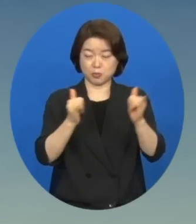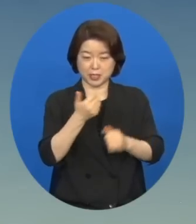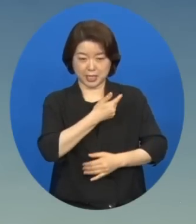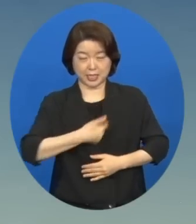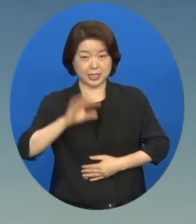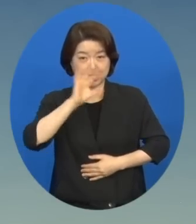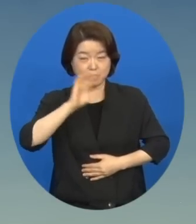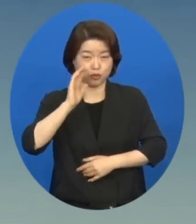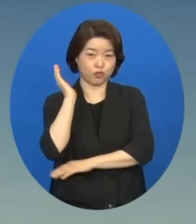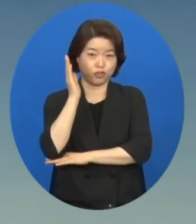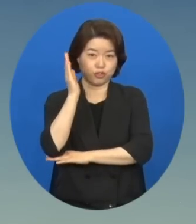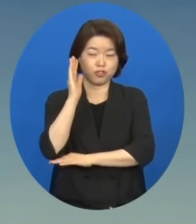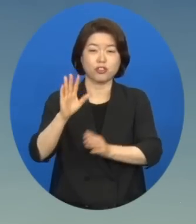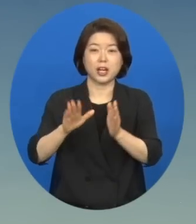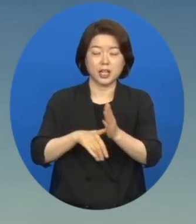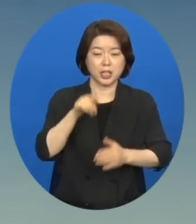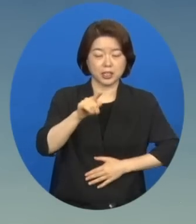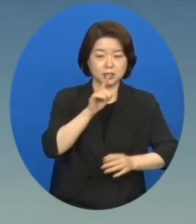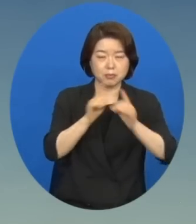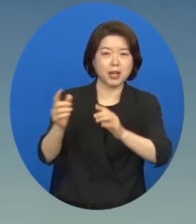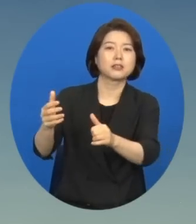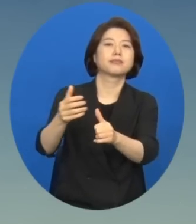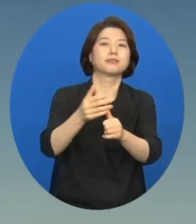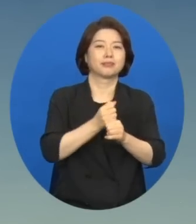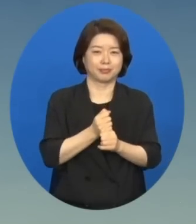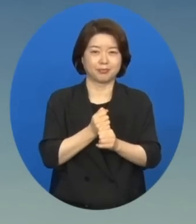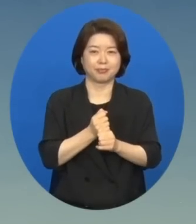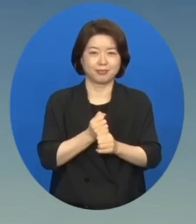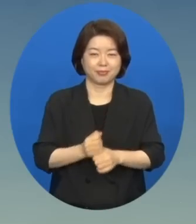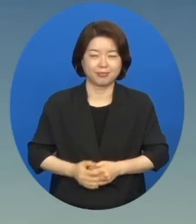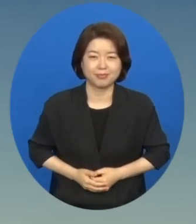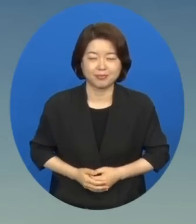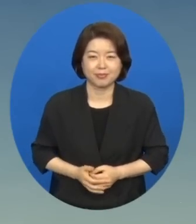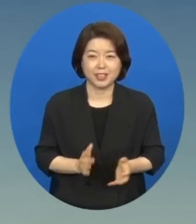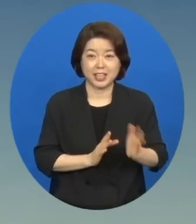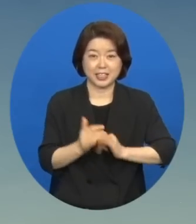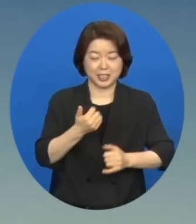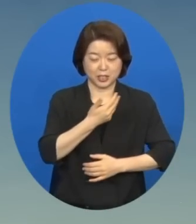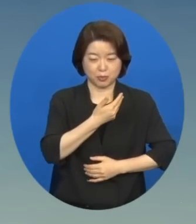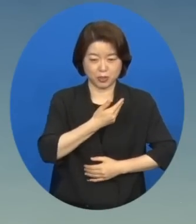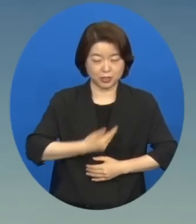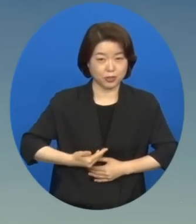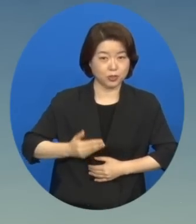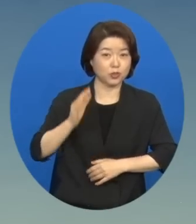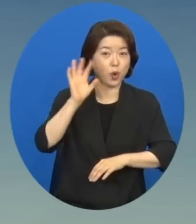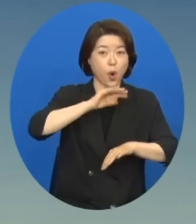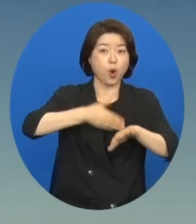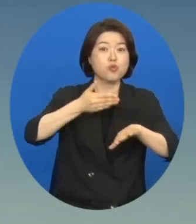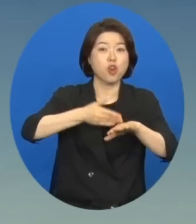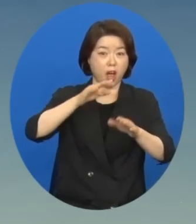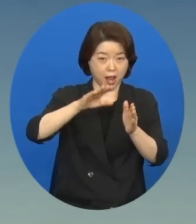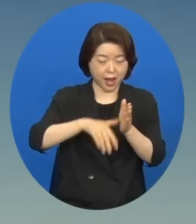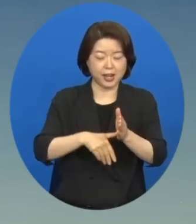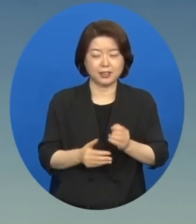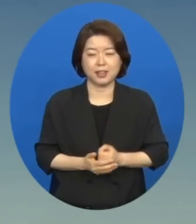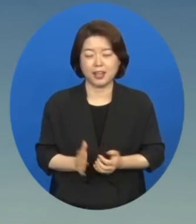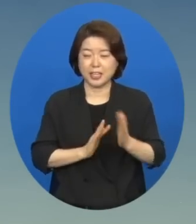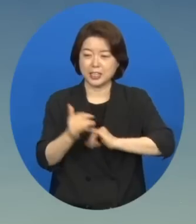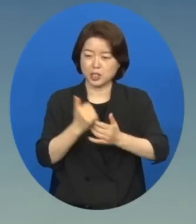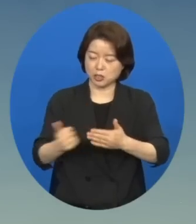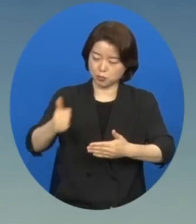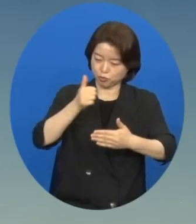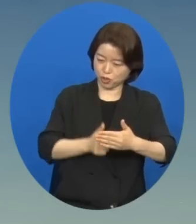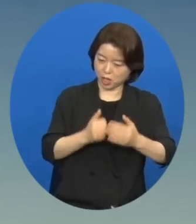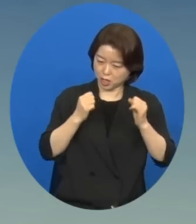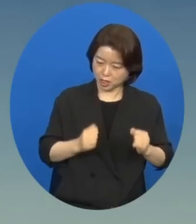제자훈련 세미나 때 그 말씀을 붙들게 된 것이었는데 세미나에 갈 때만 하더라도 예수님이 내 안에 계시다라고